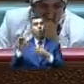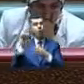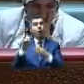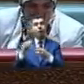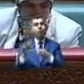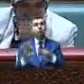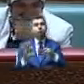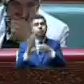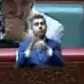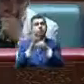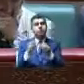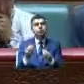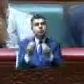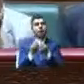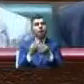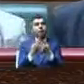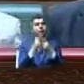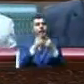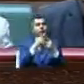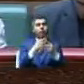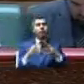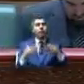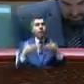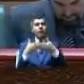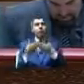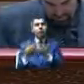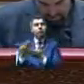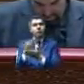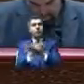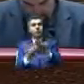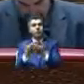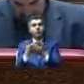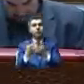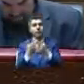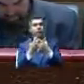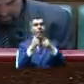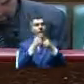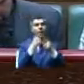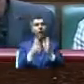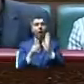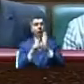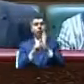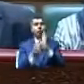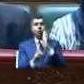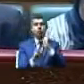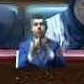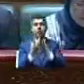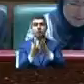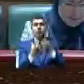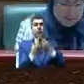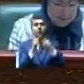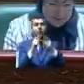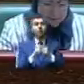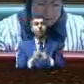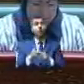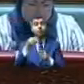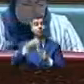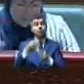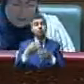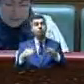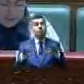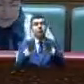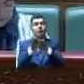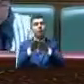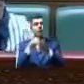انخرط المغرب في الأوراش المتعلقة بالتقارب التنظيمي والمؤسساتي من خلال تحديث المنظومة القانونية المغربية وجعلها أكثر انسجاما